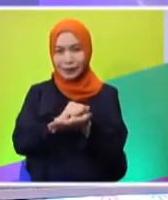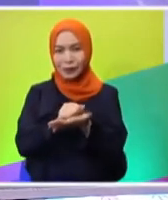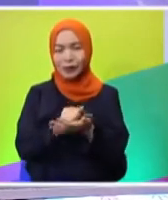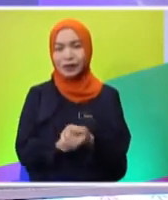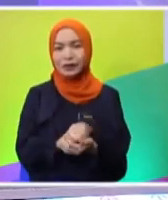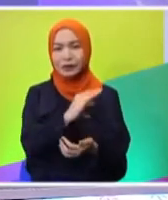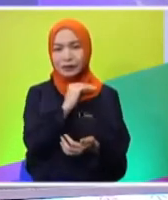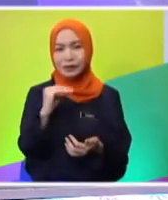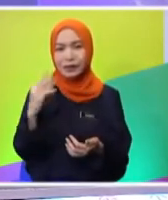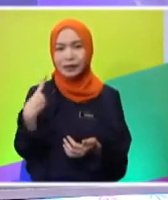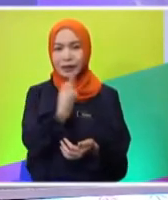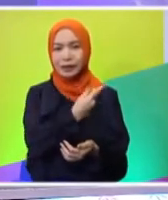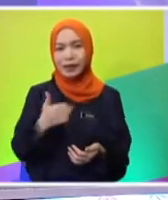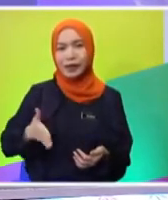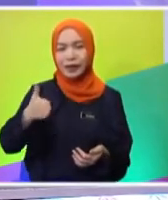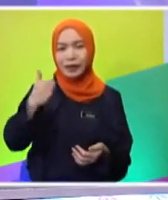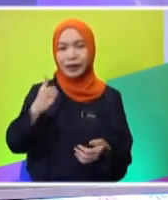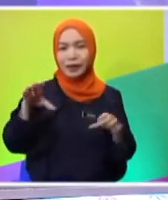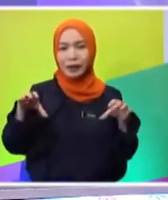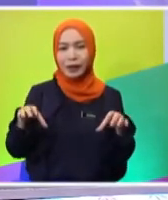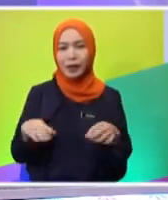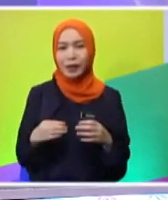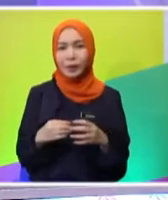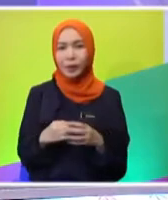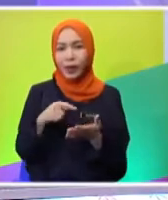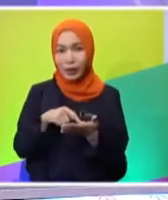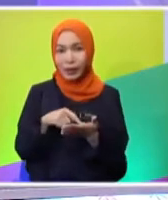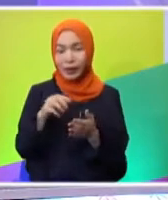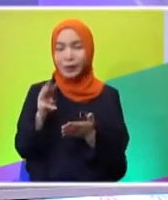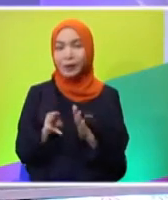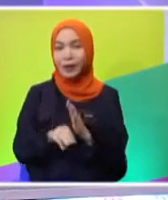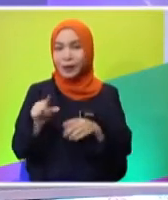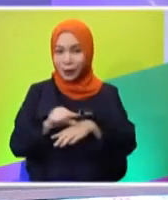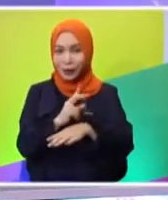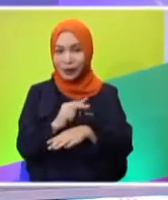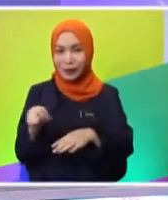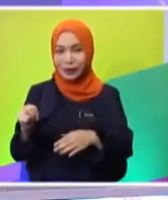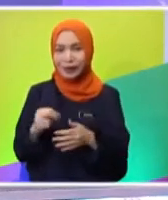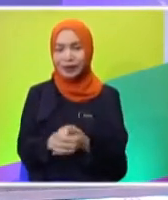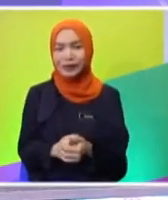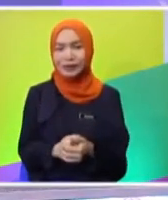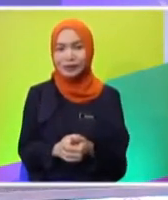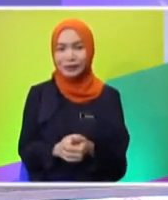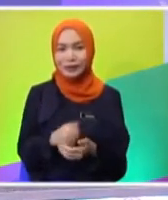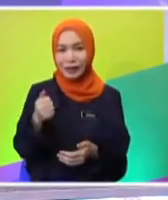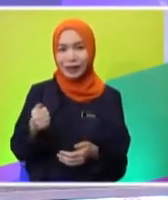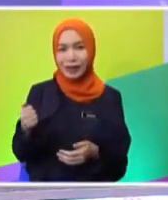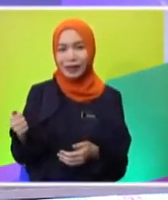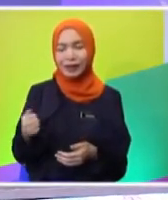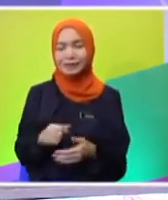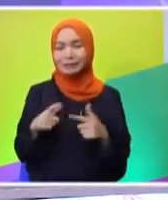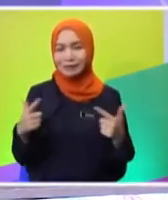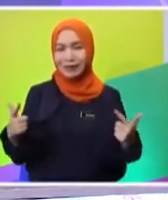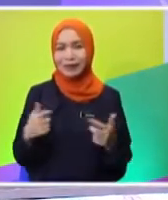selain dapat itu kita akan menggunakan alat and yang lain juga yaitu tempat Bang Johan Prasetyo ceperist Oke